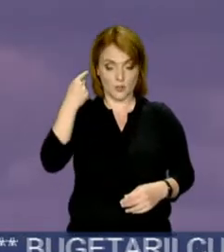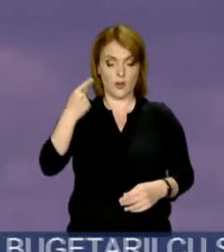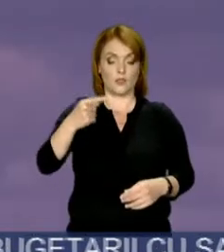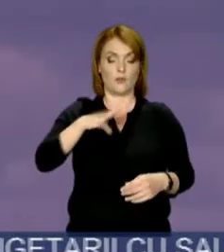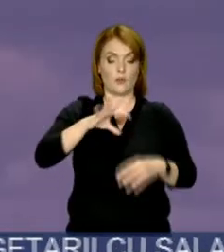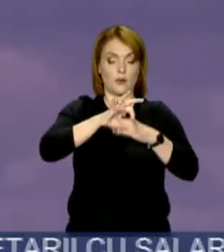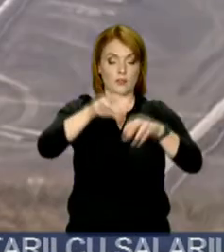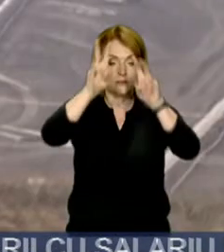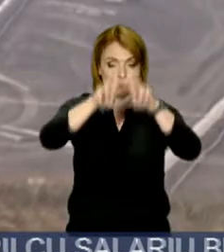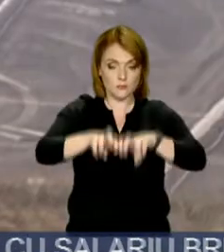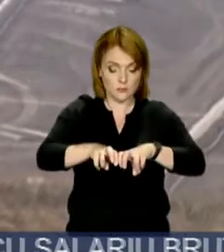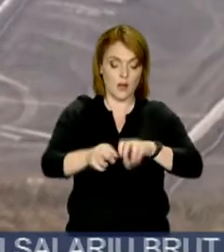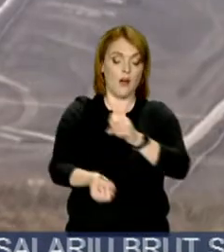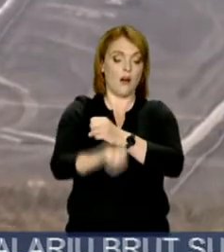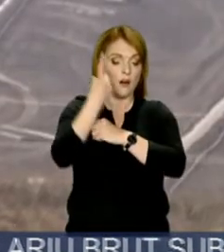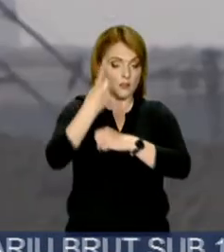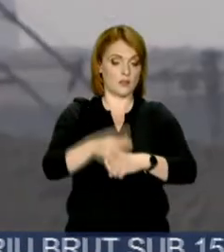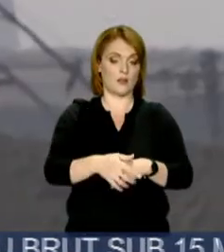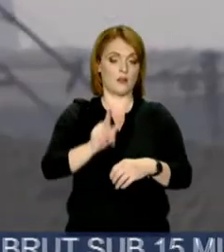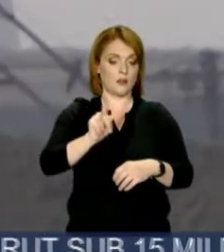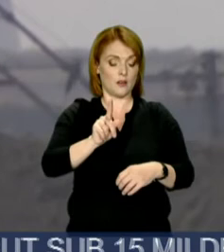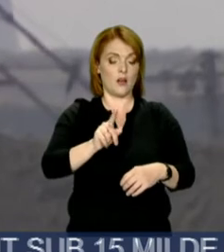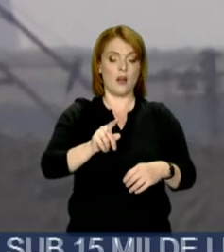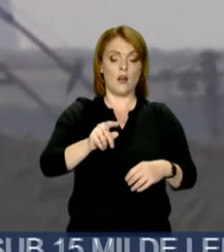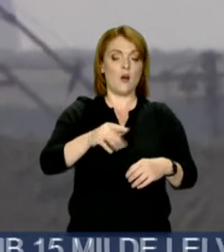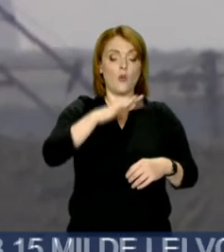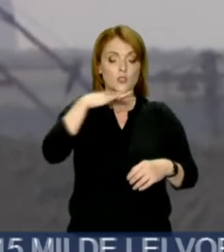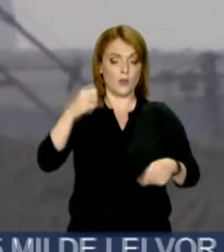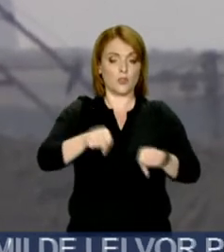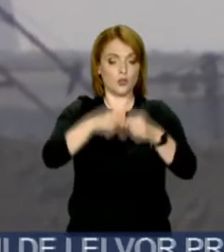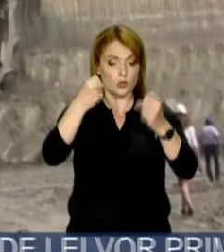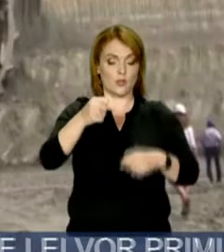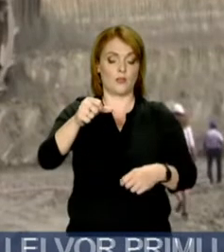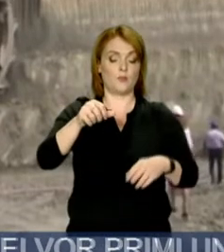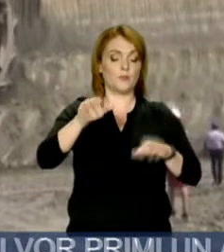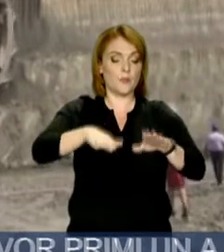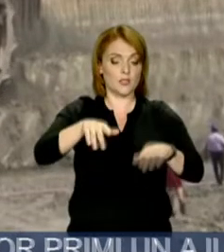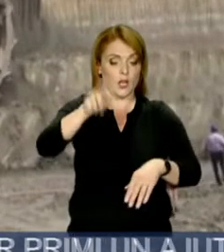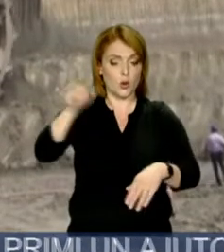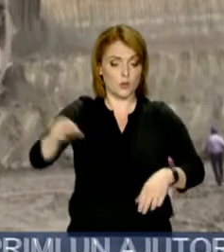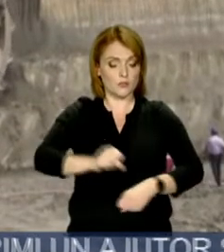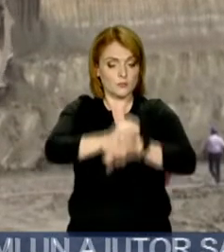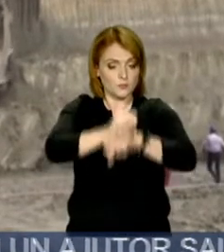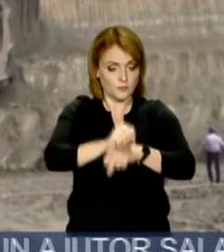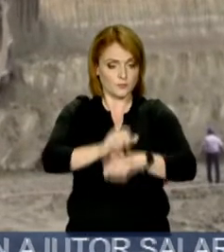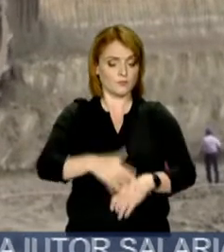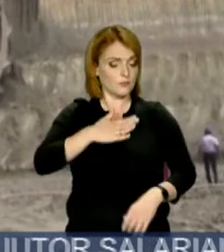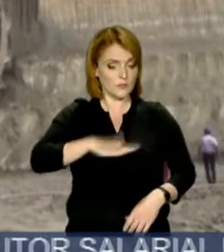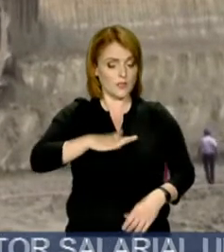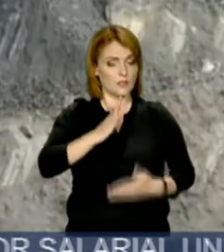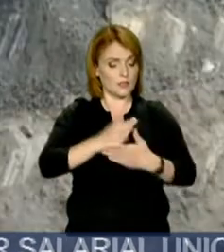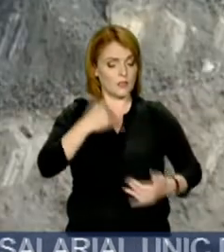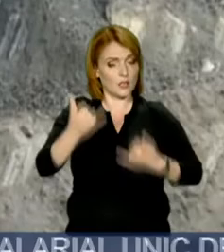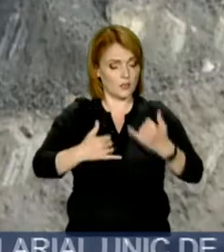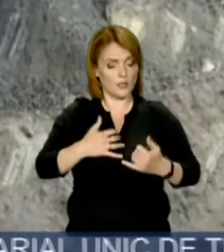ale obiectului de infrastructură energetică au scos la iveală importante încălcări de mediu. Localnicii au ieșit în stradă pentru a-și manifesta